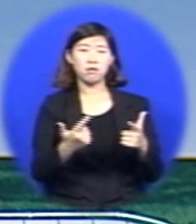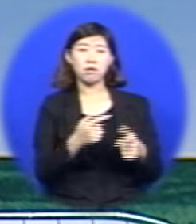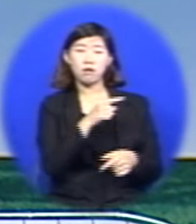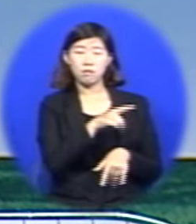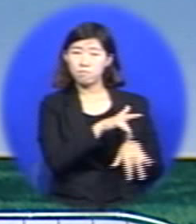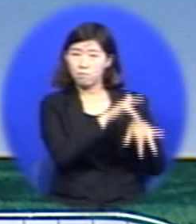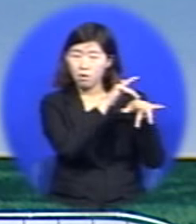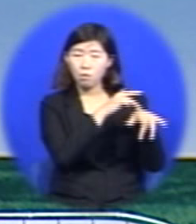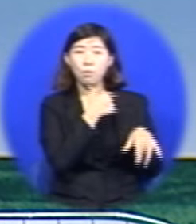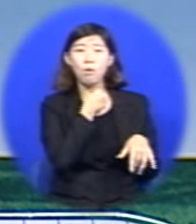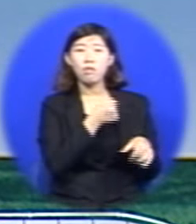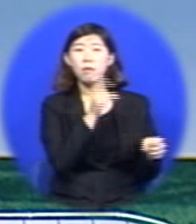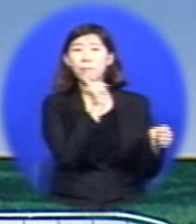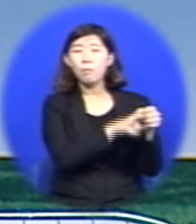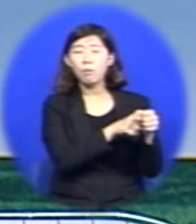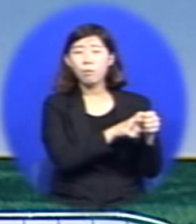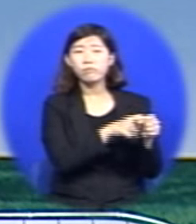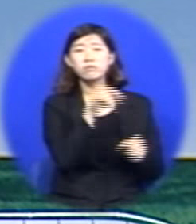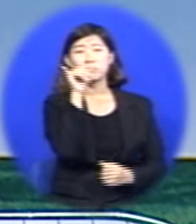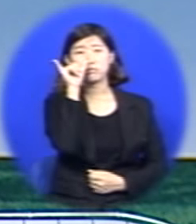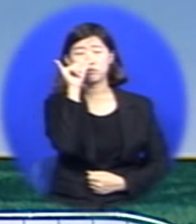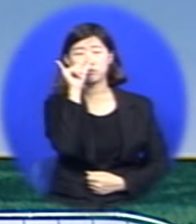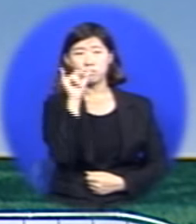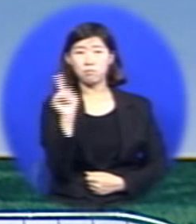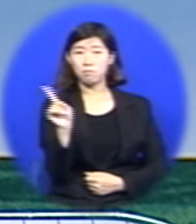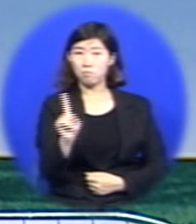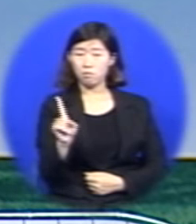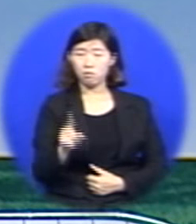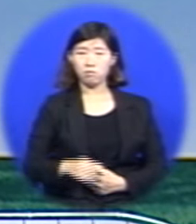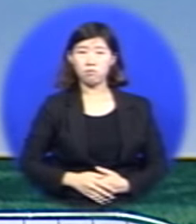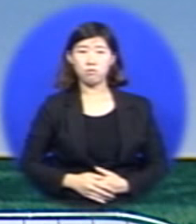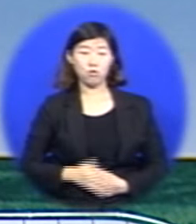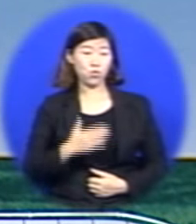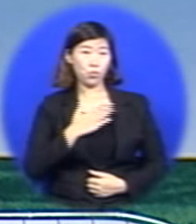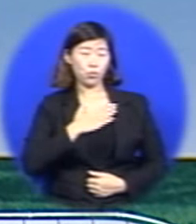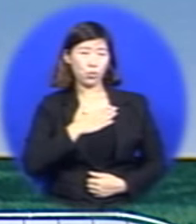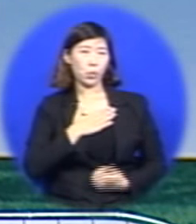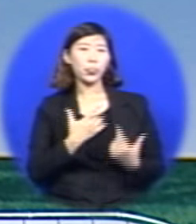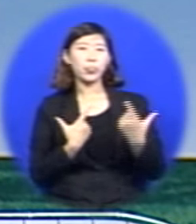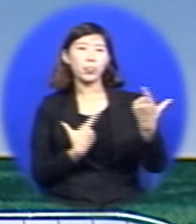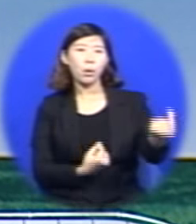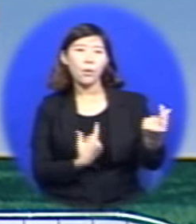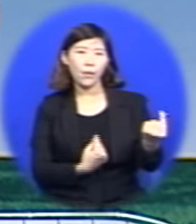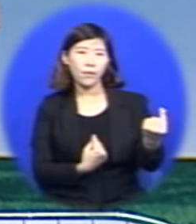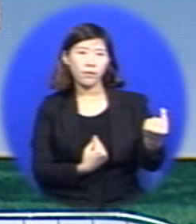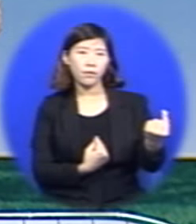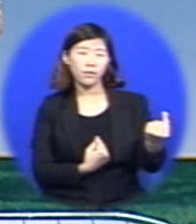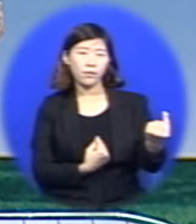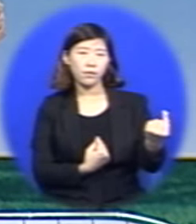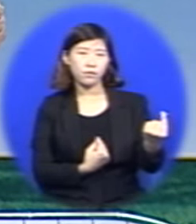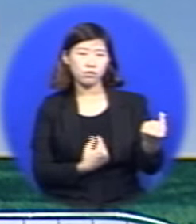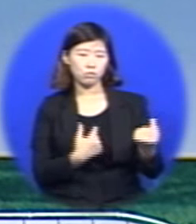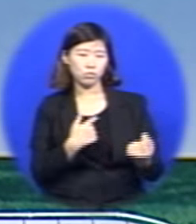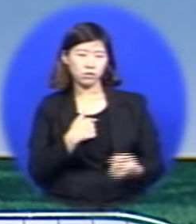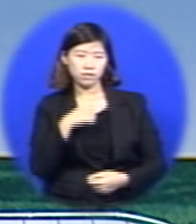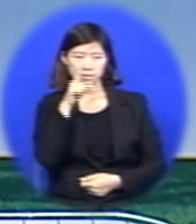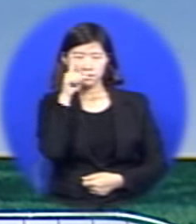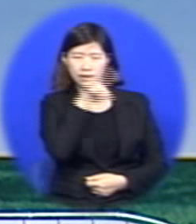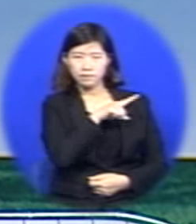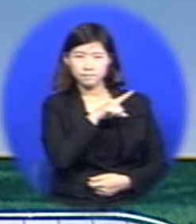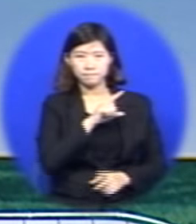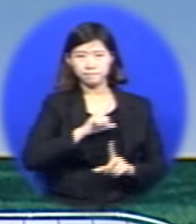목표가 따로 있습니다. 우리도 같이 악하게 하는 것입니다.